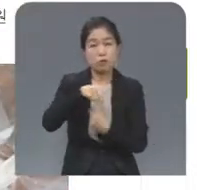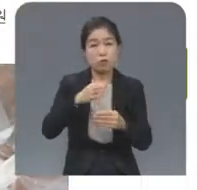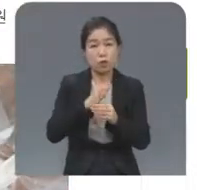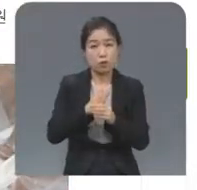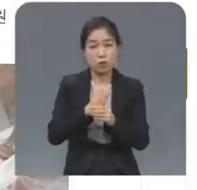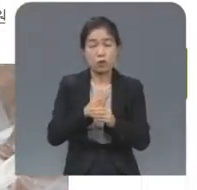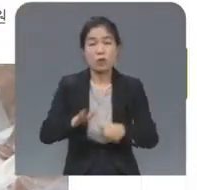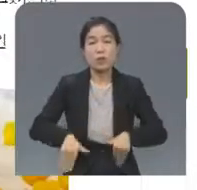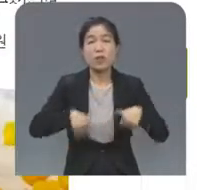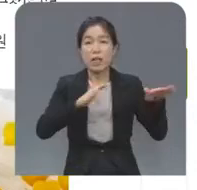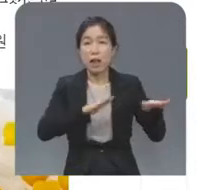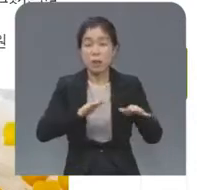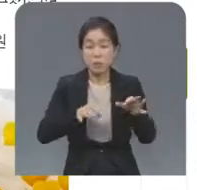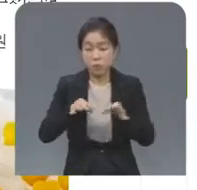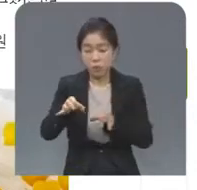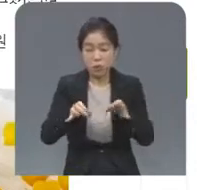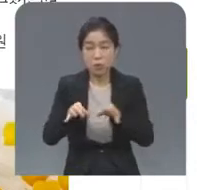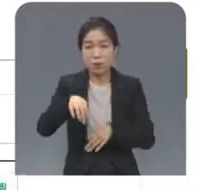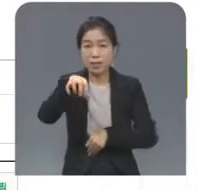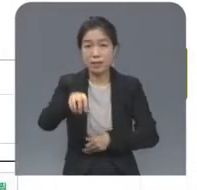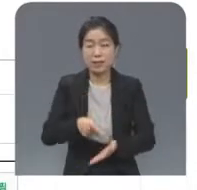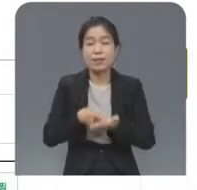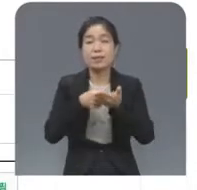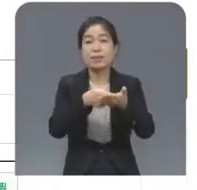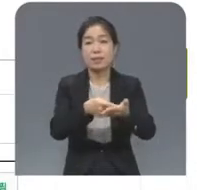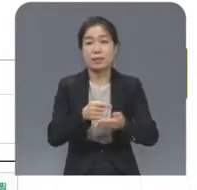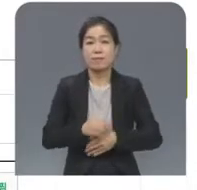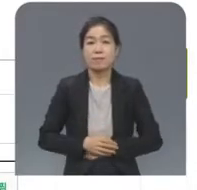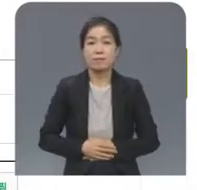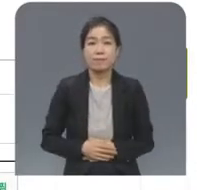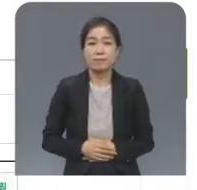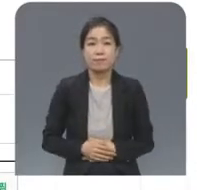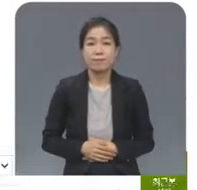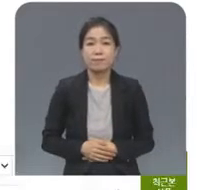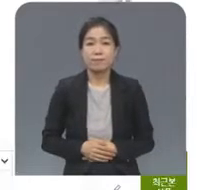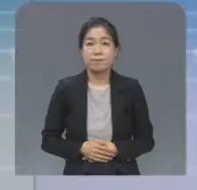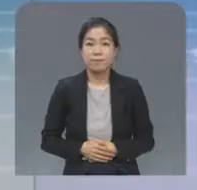온라인 쇼핑몰 남도장터에서 신청하면 됩니다.